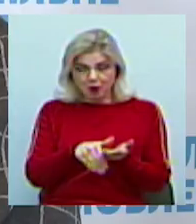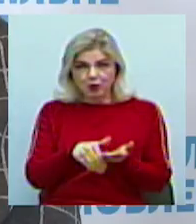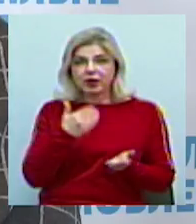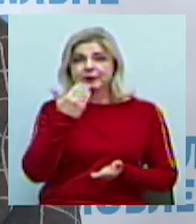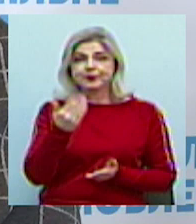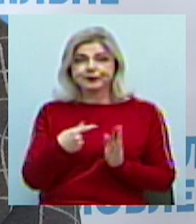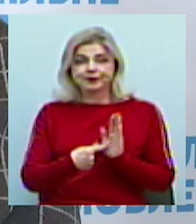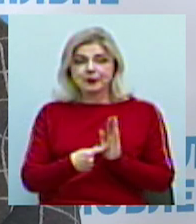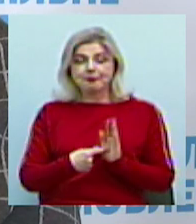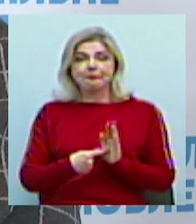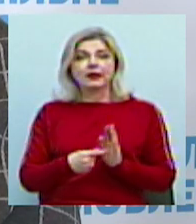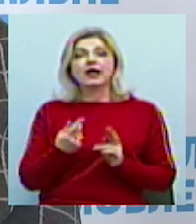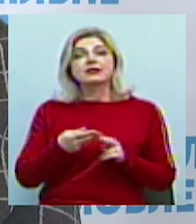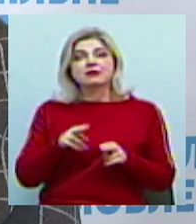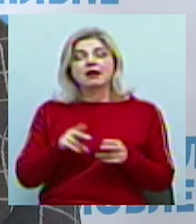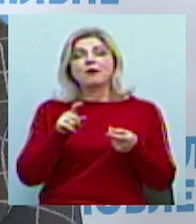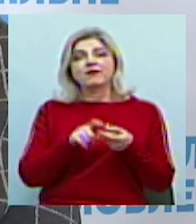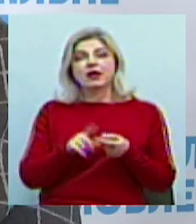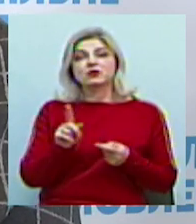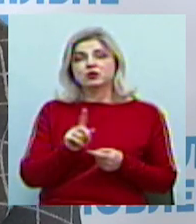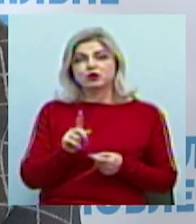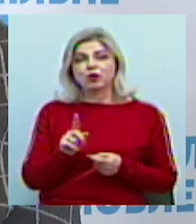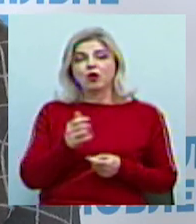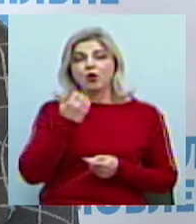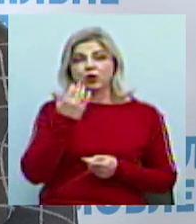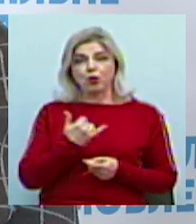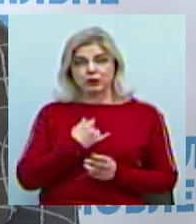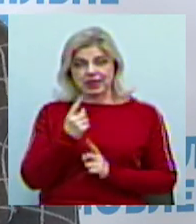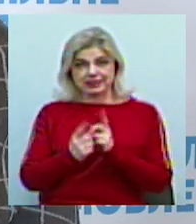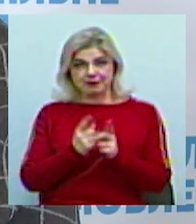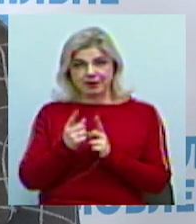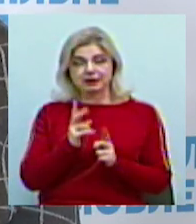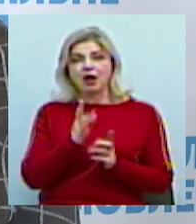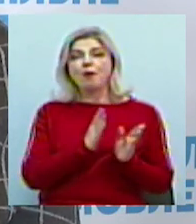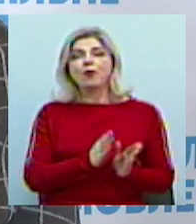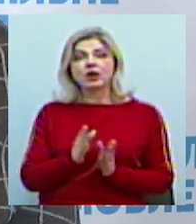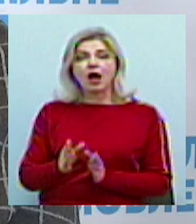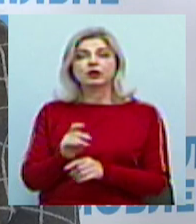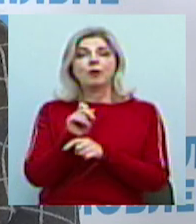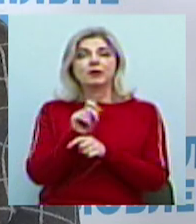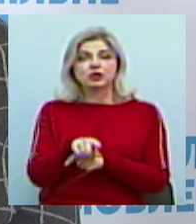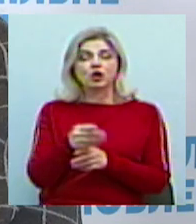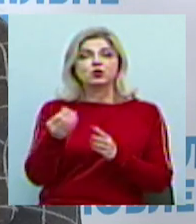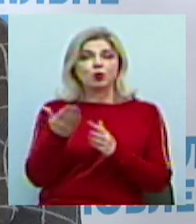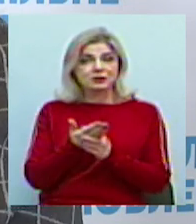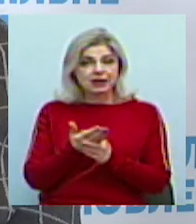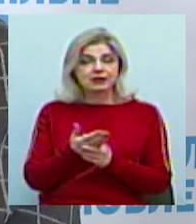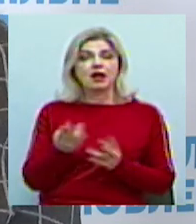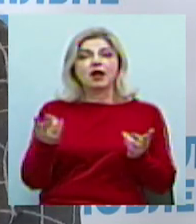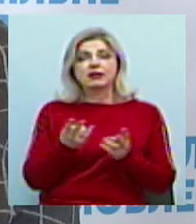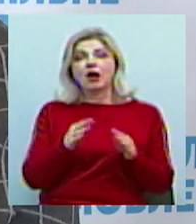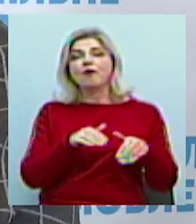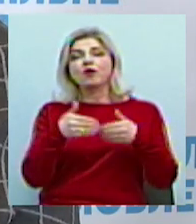знаєте, це пов'язано з тим, що коли б вносилися певні зміни до порядку призначення субсидії, йшла мова про те, що необхідно повернутися